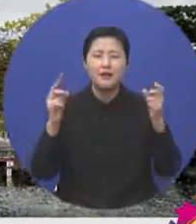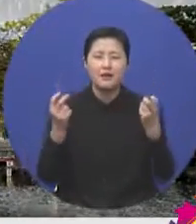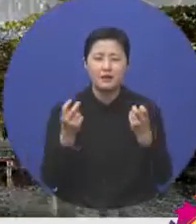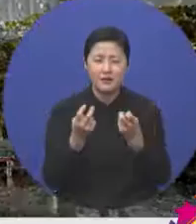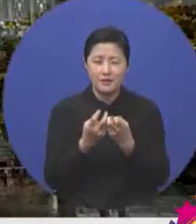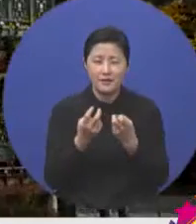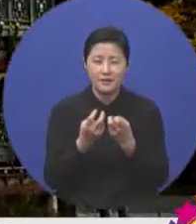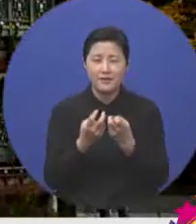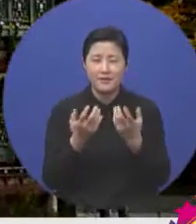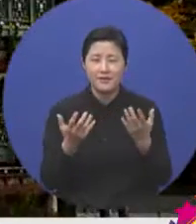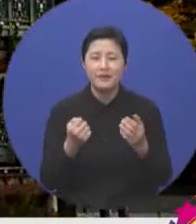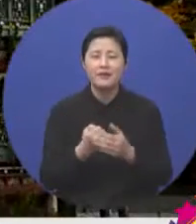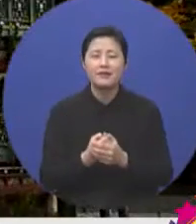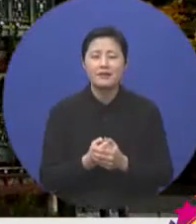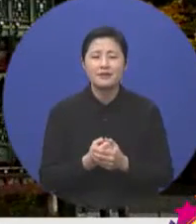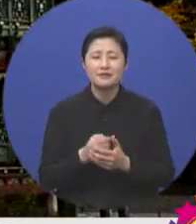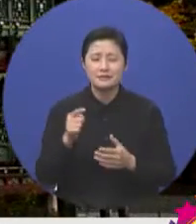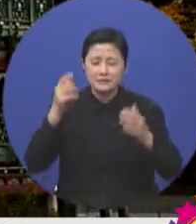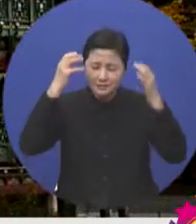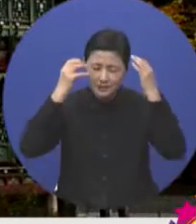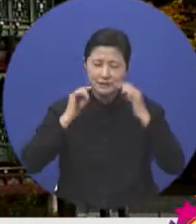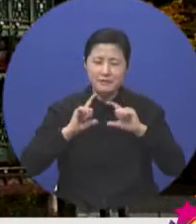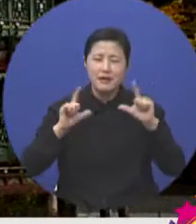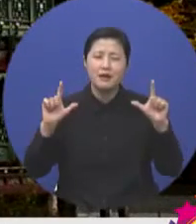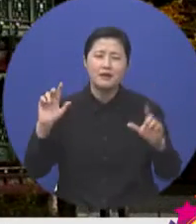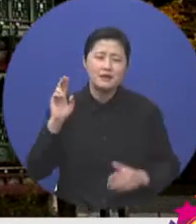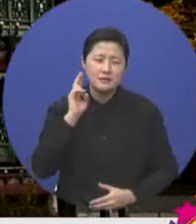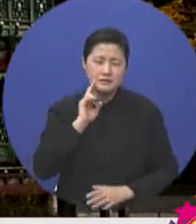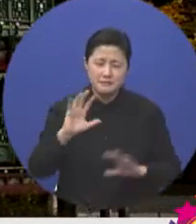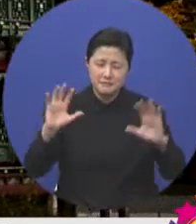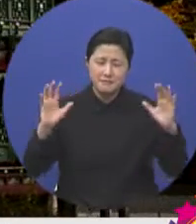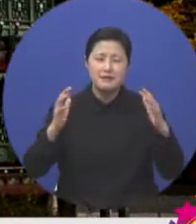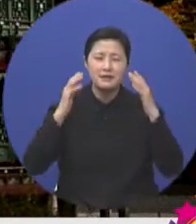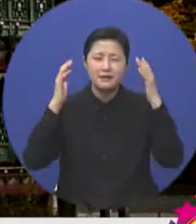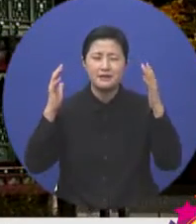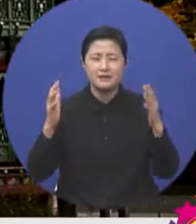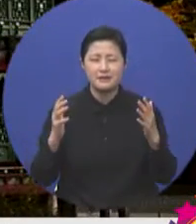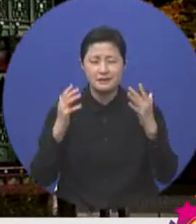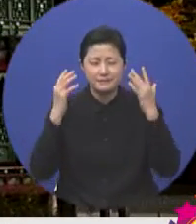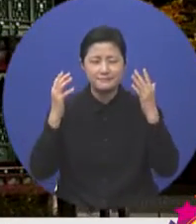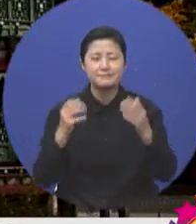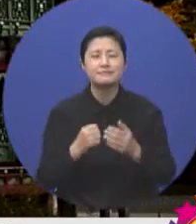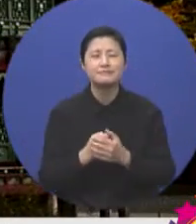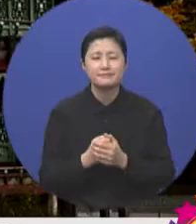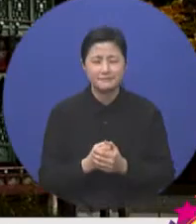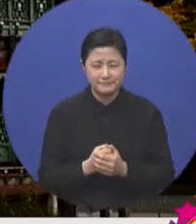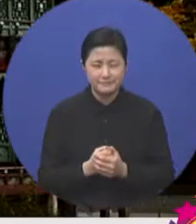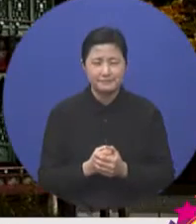강수 그 여름 노른 강수